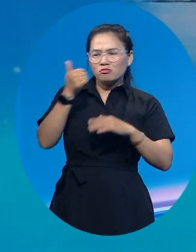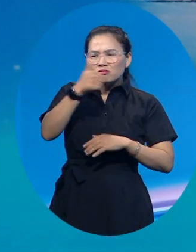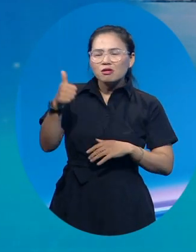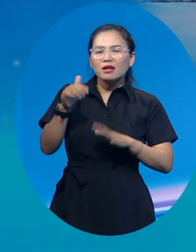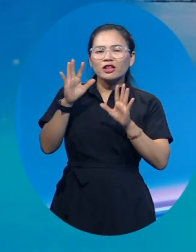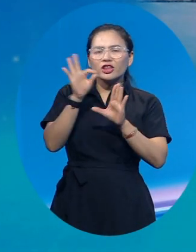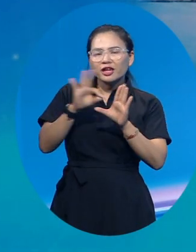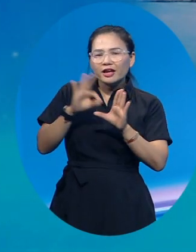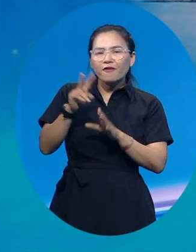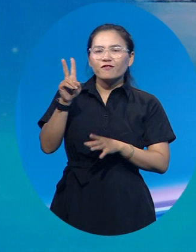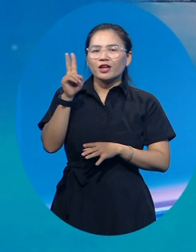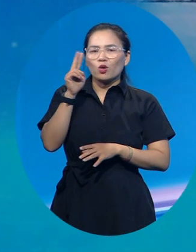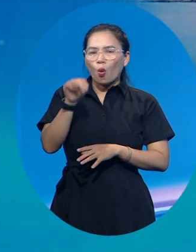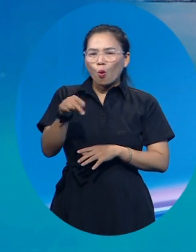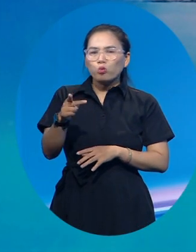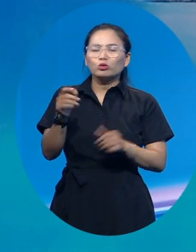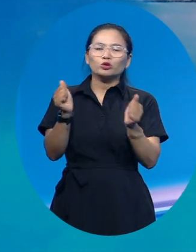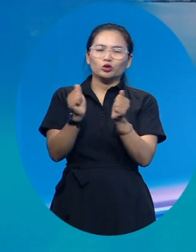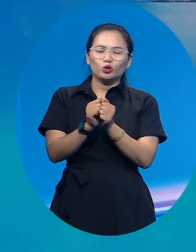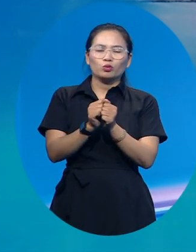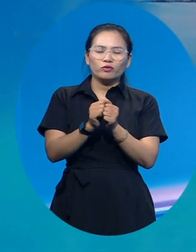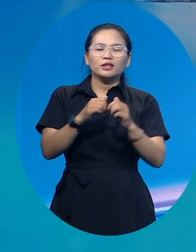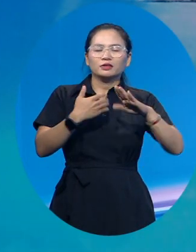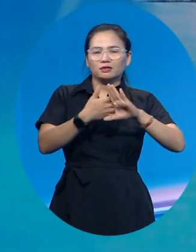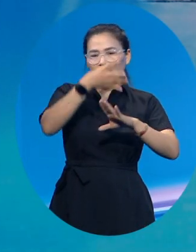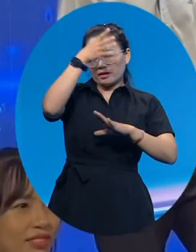với Hội Sinh viên Việt Nam và Trường Đại học Công thương Thành phố tổ chức.